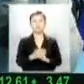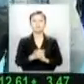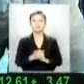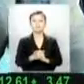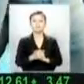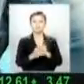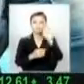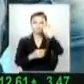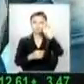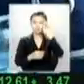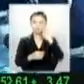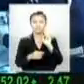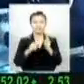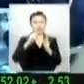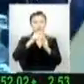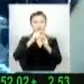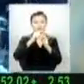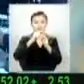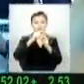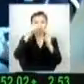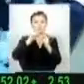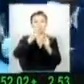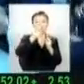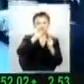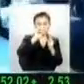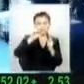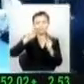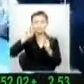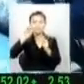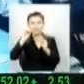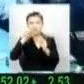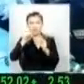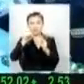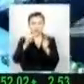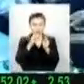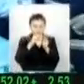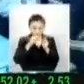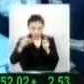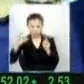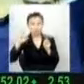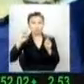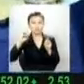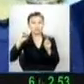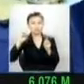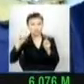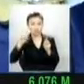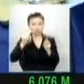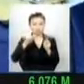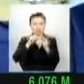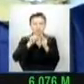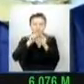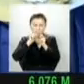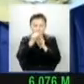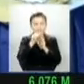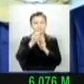ลูกกระสุนขนาด40มิลลิเมตรที่ใช้กับเครื่องยิง M79 รวม62ลูกแบ่งเป็นหัวกระสุนแบบเจาะเกราะ42